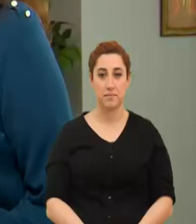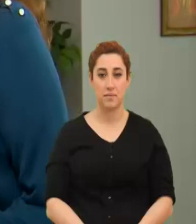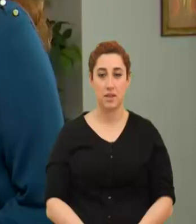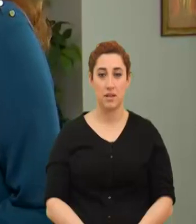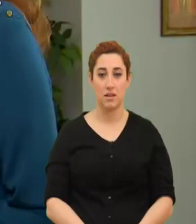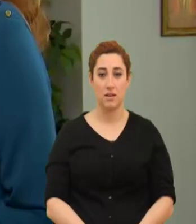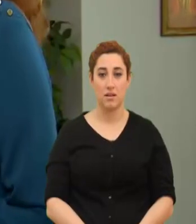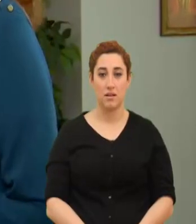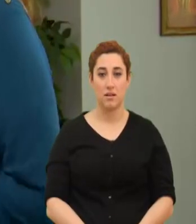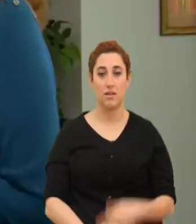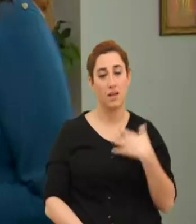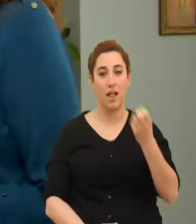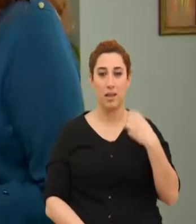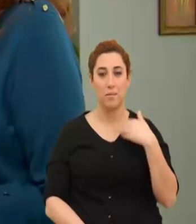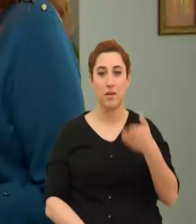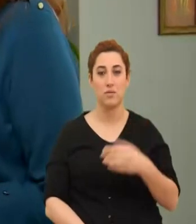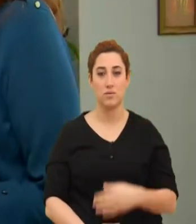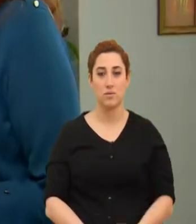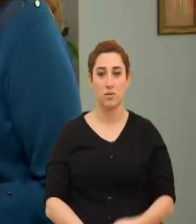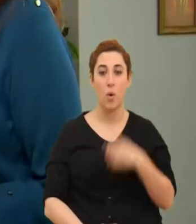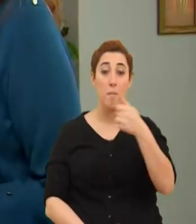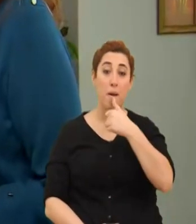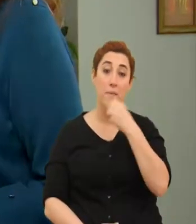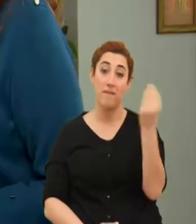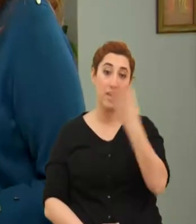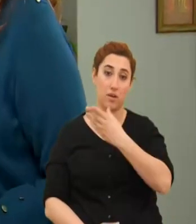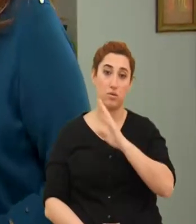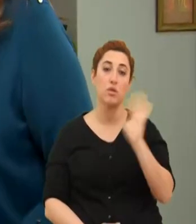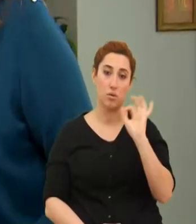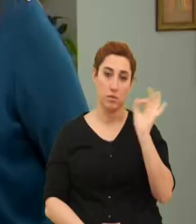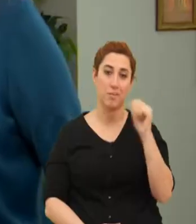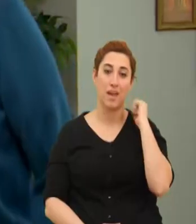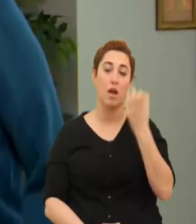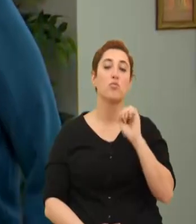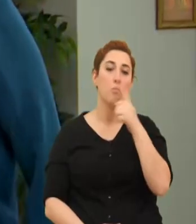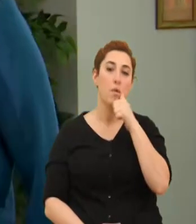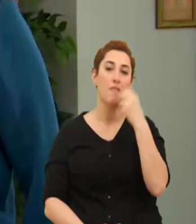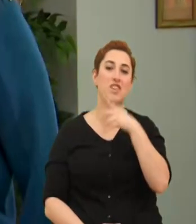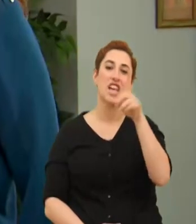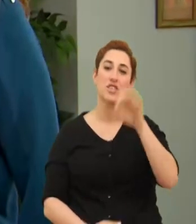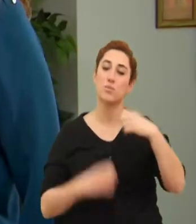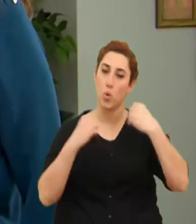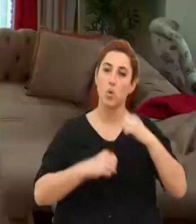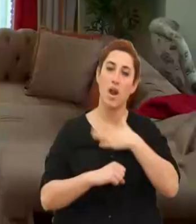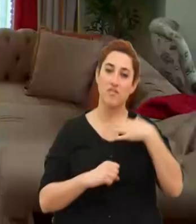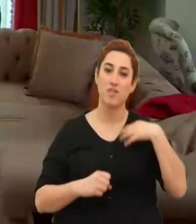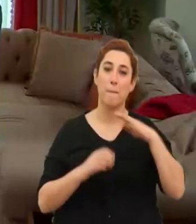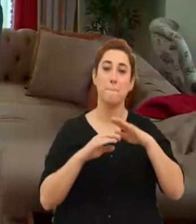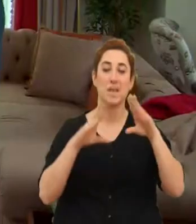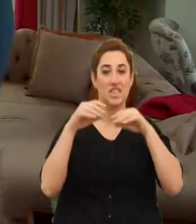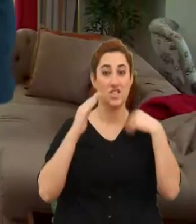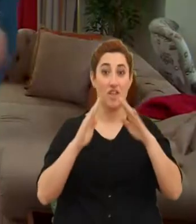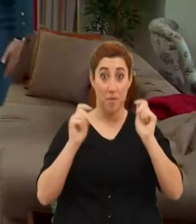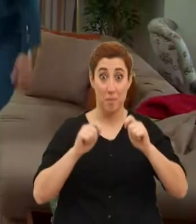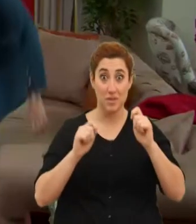gitti. Alayım ben şunu. Onu babacığa veriyorsun. Cebe atmak yok. He. Tabii babacığa. Sen şimdi otur anneşkocuğum. Masaja